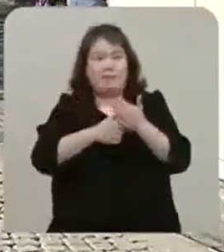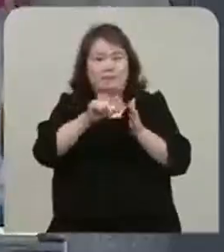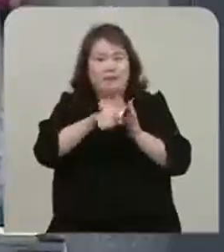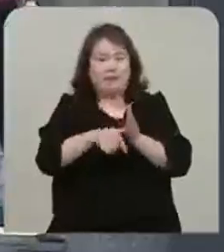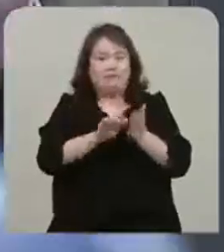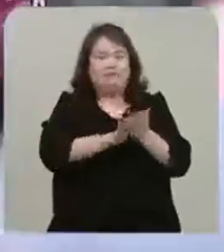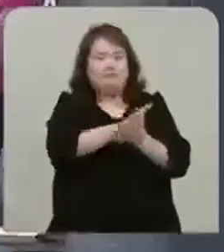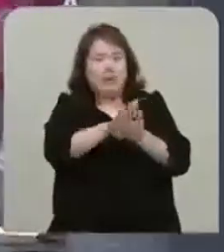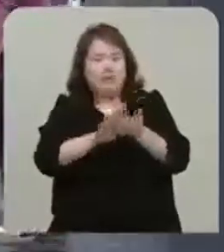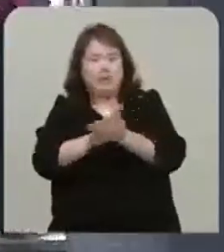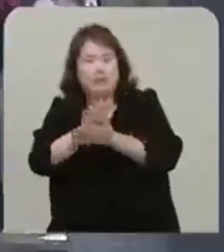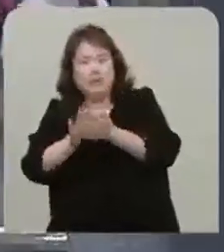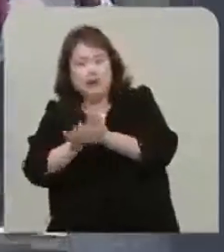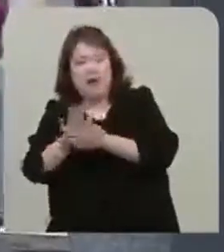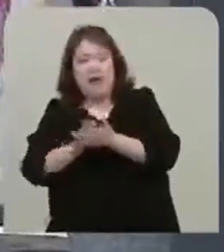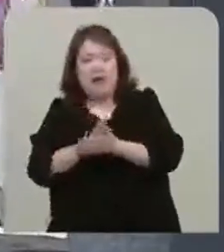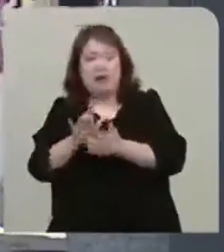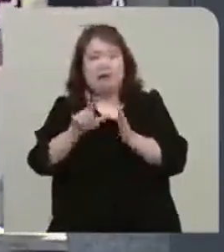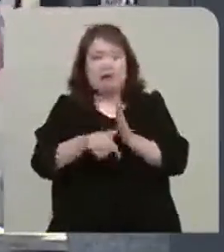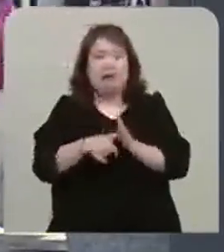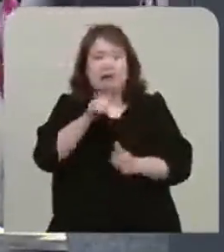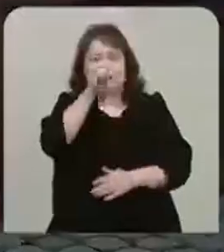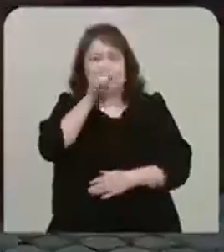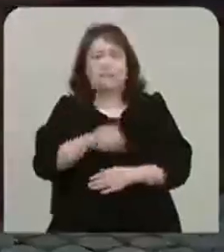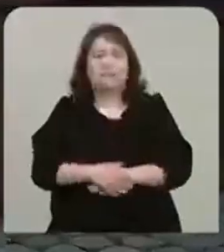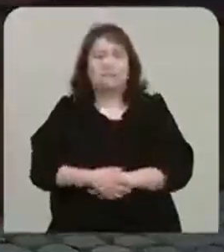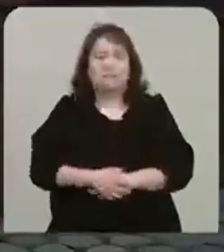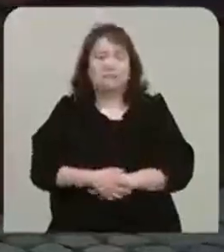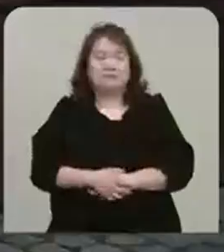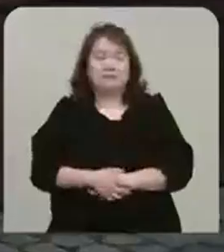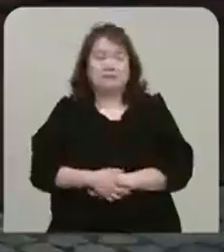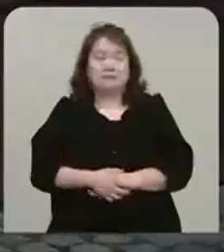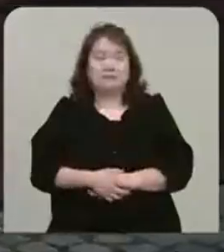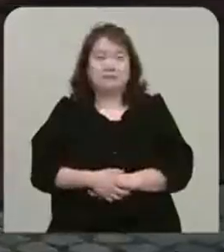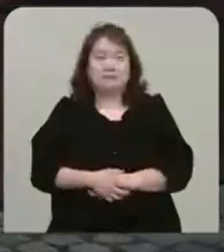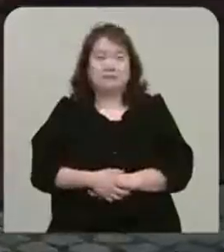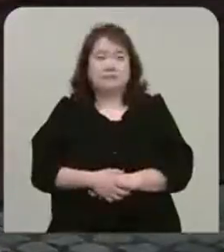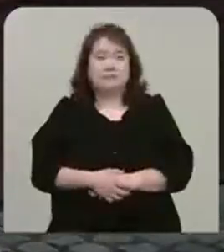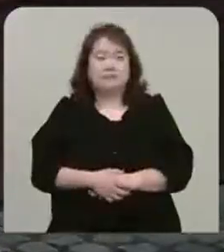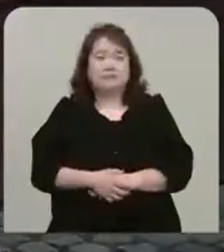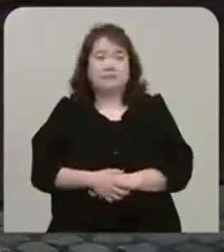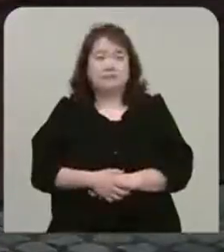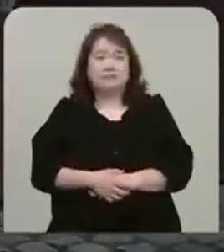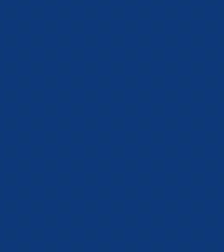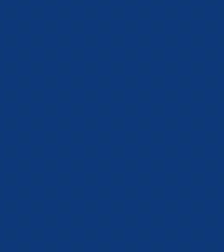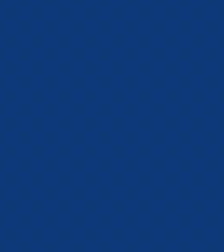즐기며 재충전의 시간을 가졌습니다. KBS 뉴스 이수진입니다.